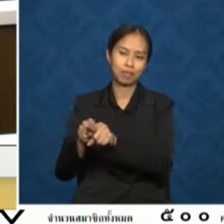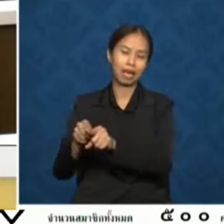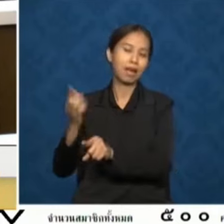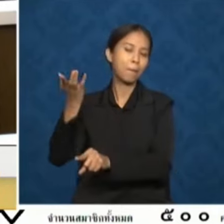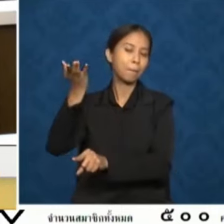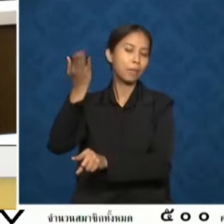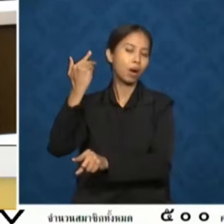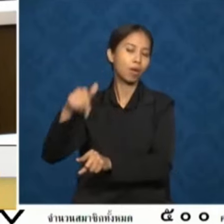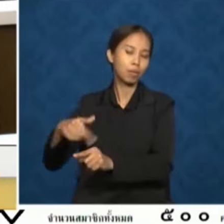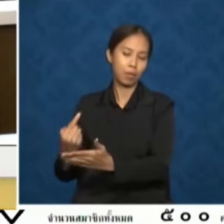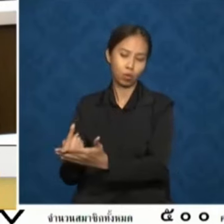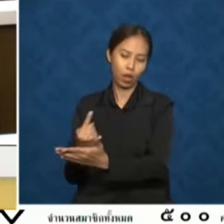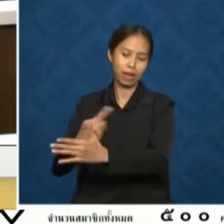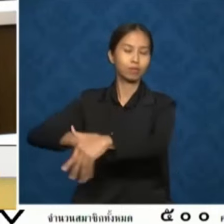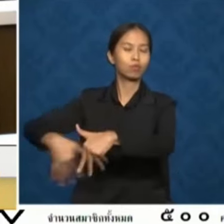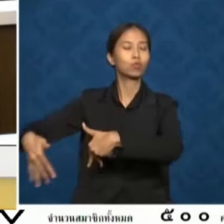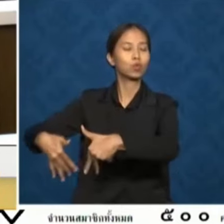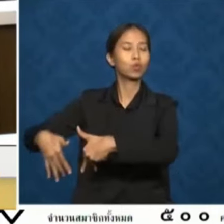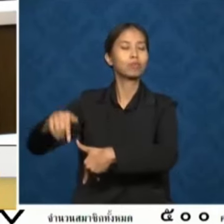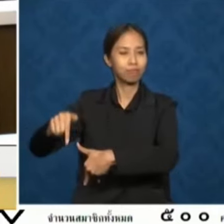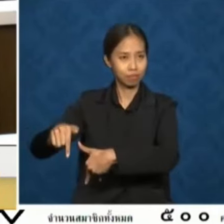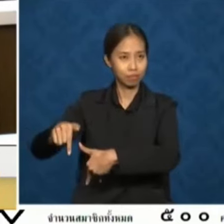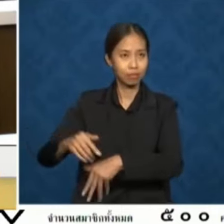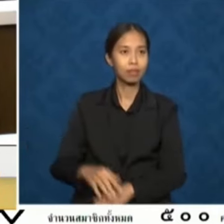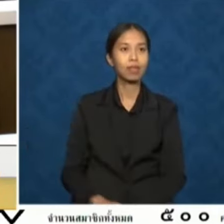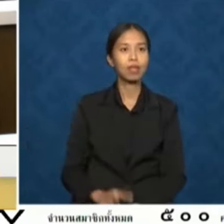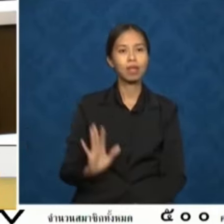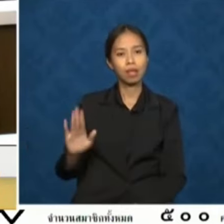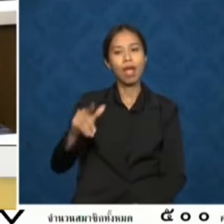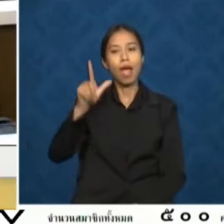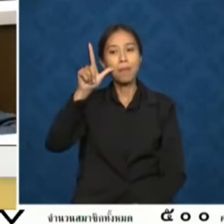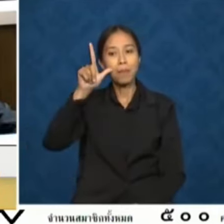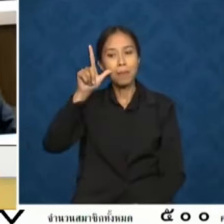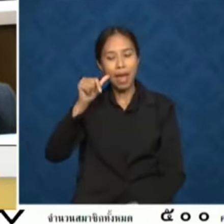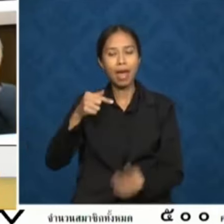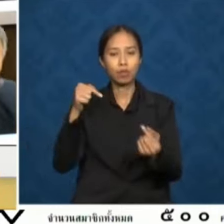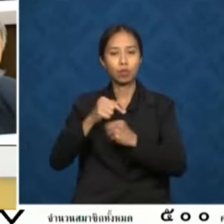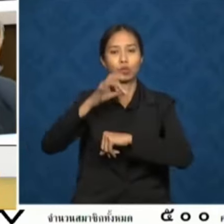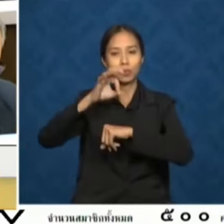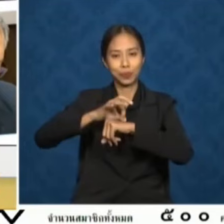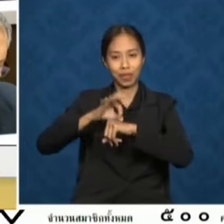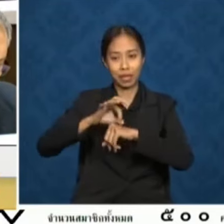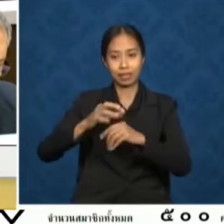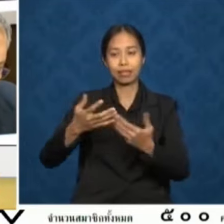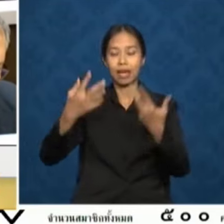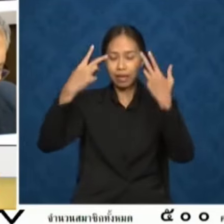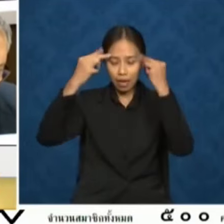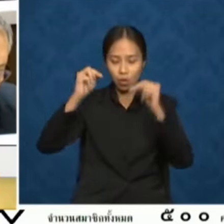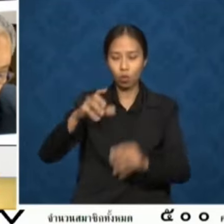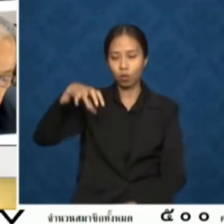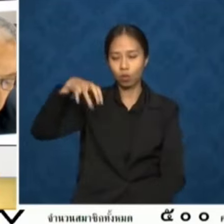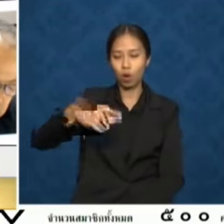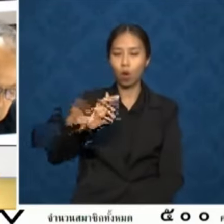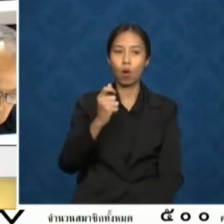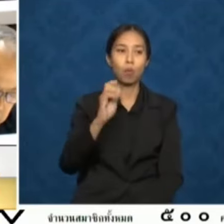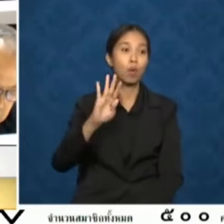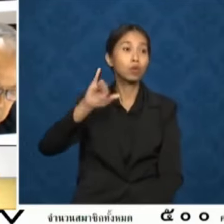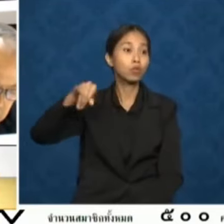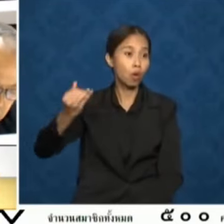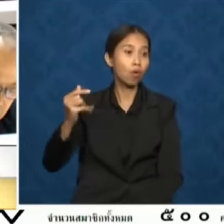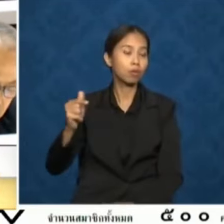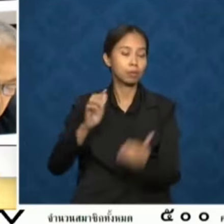แล้วก็สัมผัสกับท้องถิ่นแล้วก็แม่เองก็เป็นนายกองค์การบริหารส่วนจังหวัดนครศรีธรรมราชผมเองนั้น